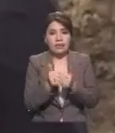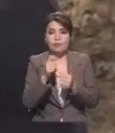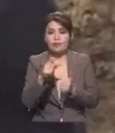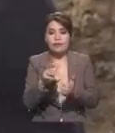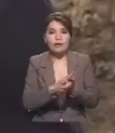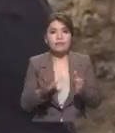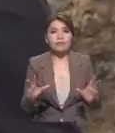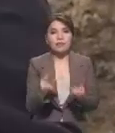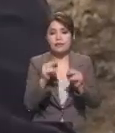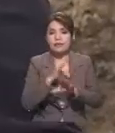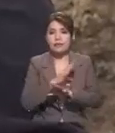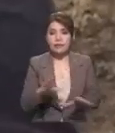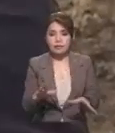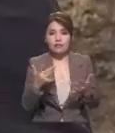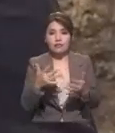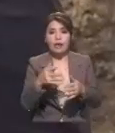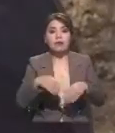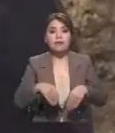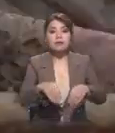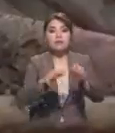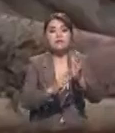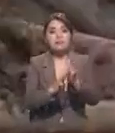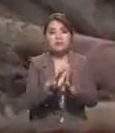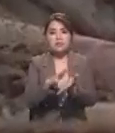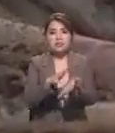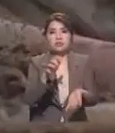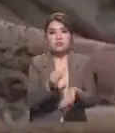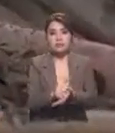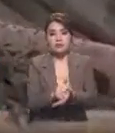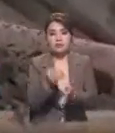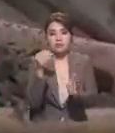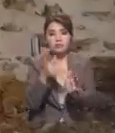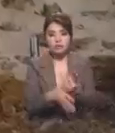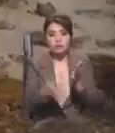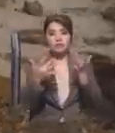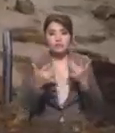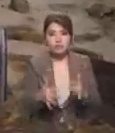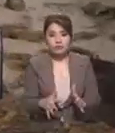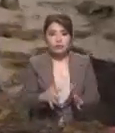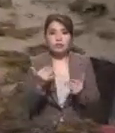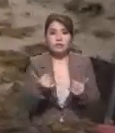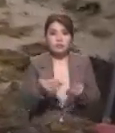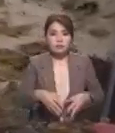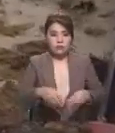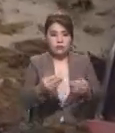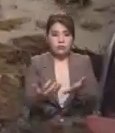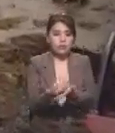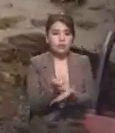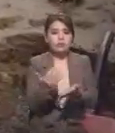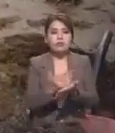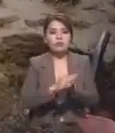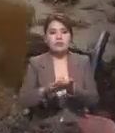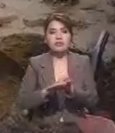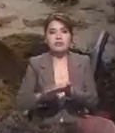жемістер жарамсыз болып қалды. Енді не істерімді білмеймін. Эта глина вон прорвала. Бұл топырақтың бәрі жарылған құбырмен